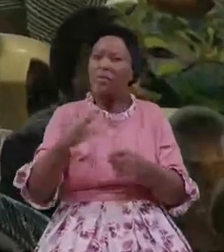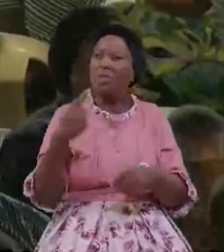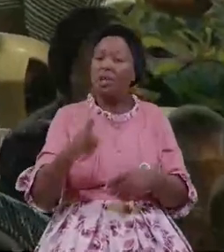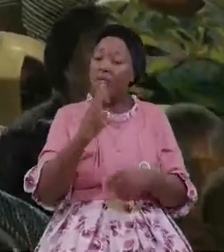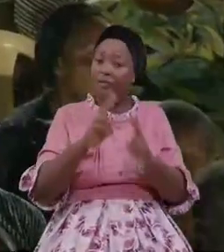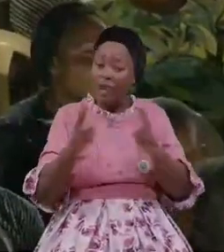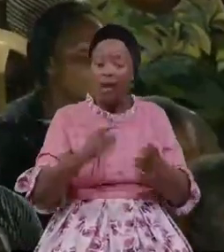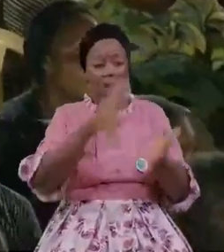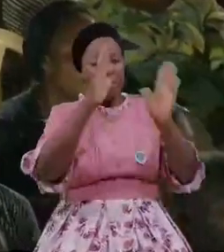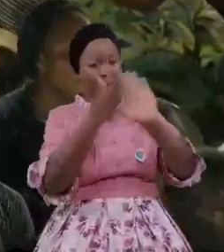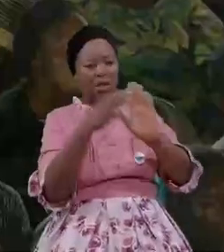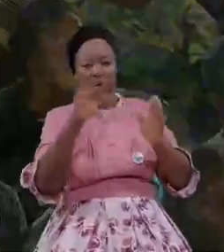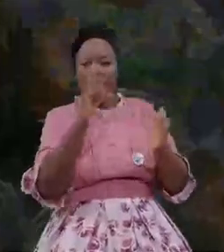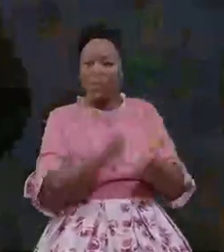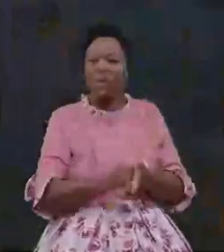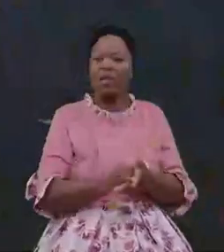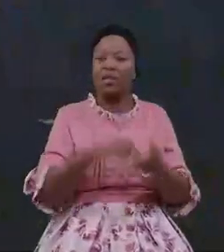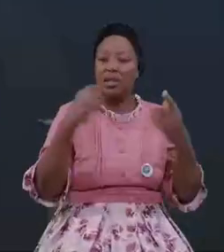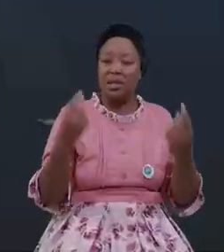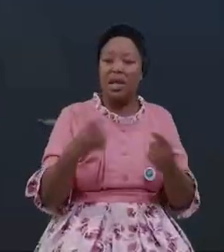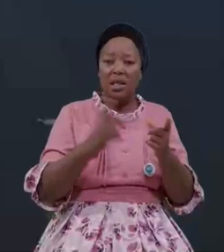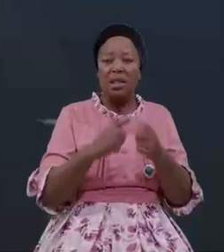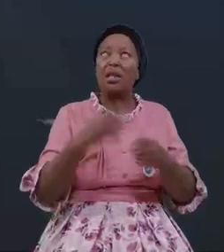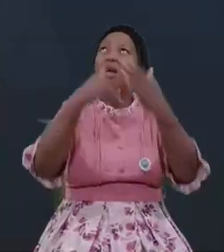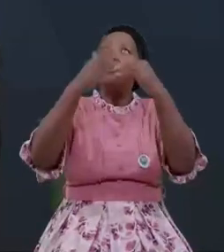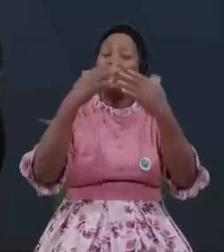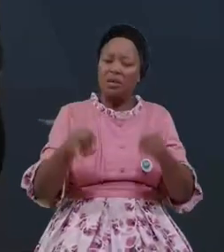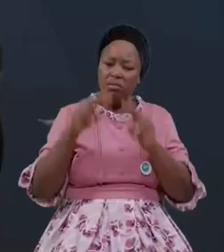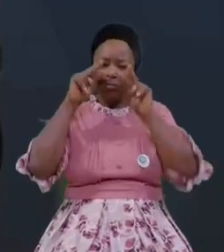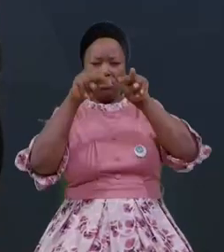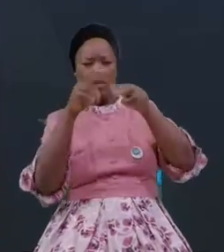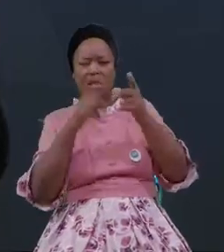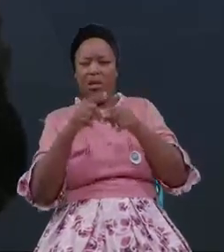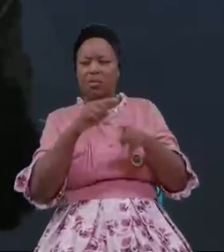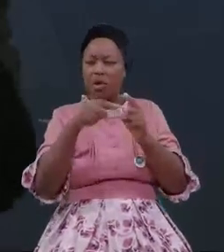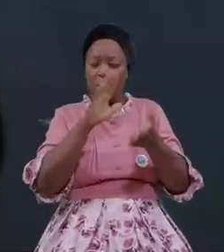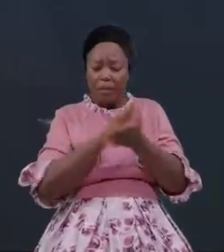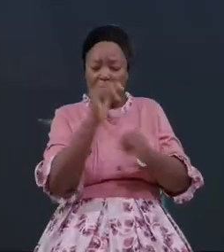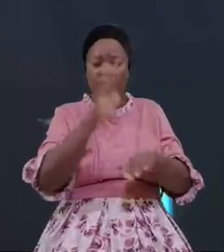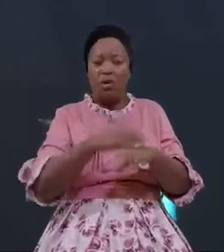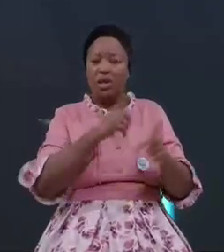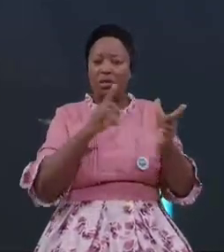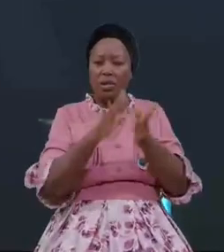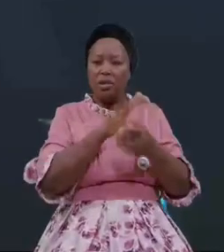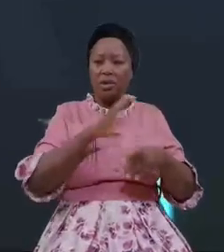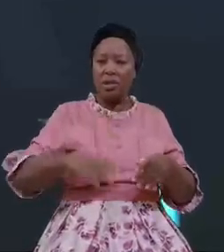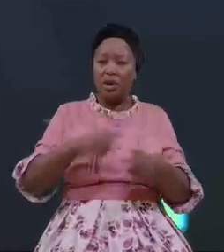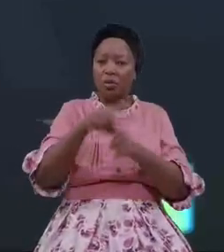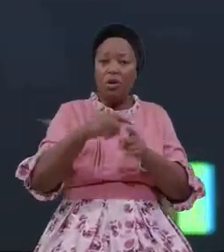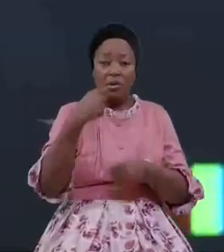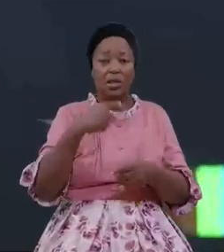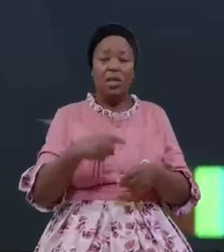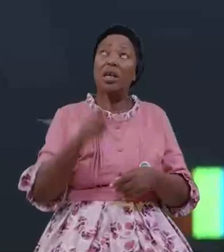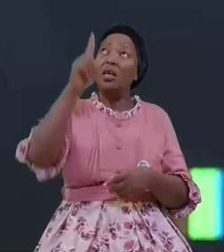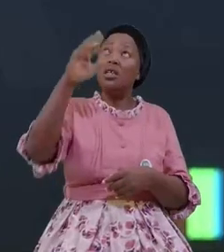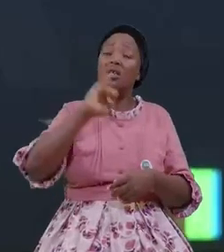Ôé la présence de ce péché là et le ciel vous regarde maintenant dès que vous croyez au Seigneur jésuschist quand vous dites